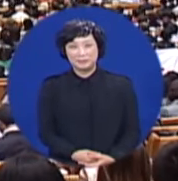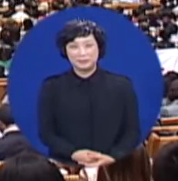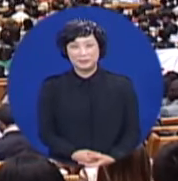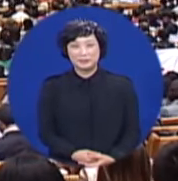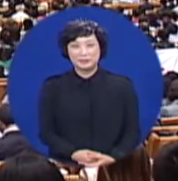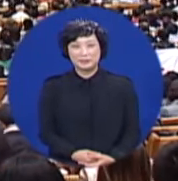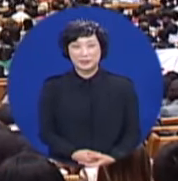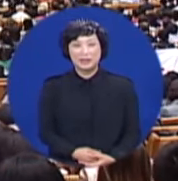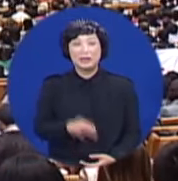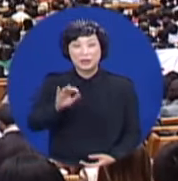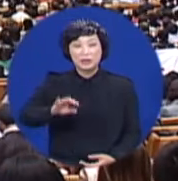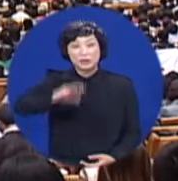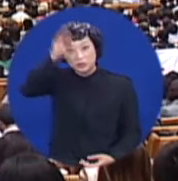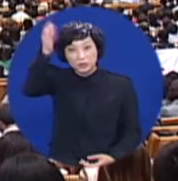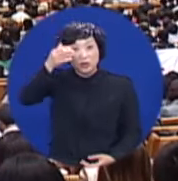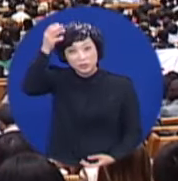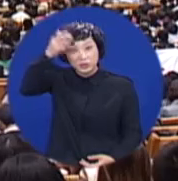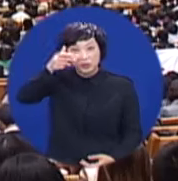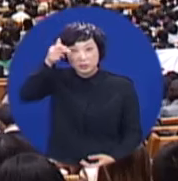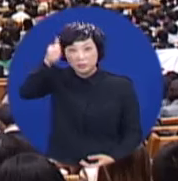성령이 비둘기같이